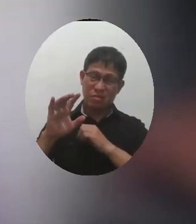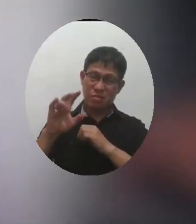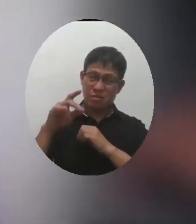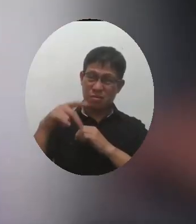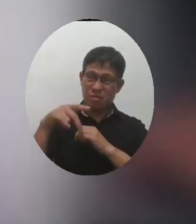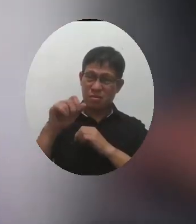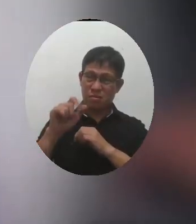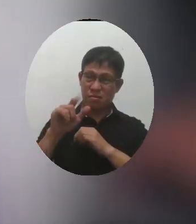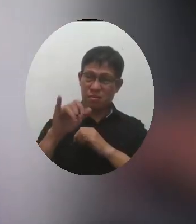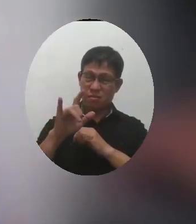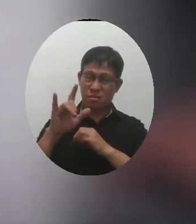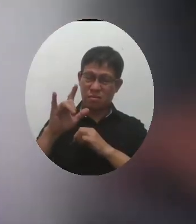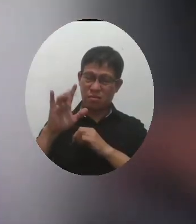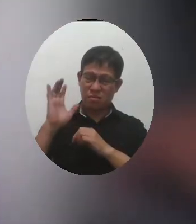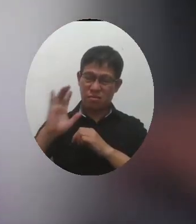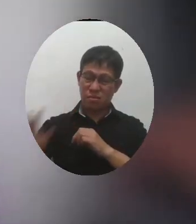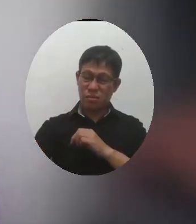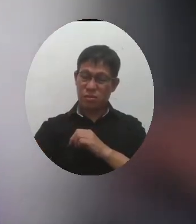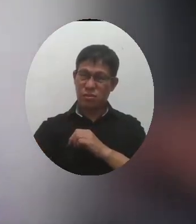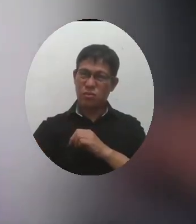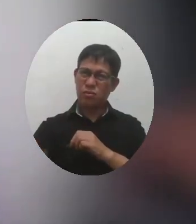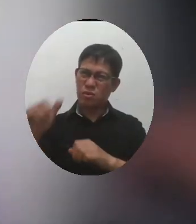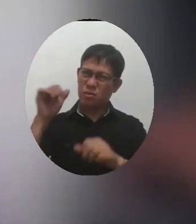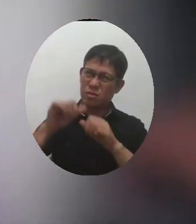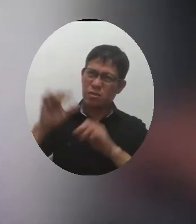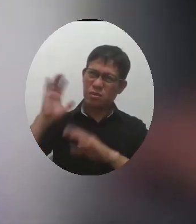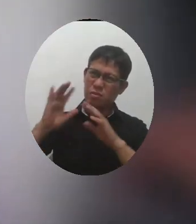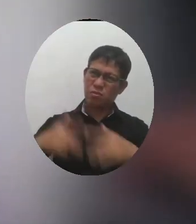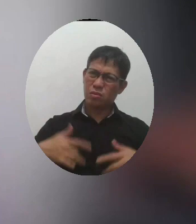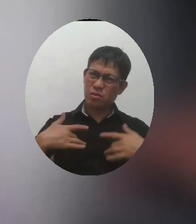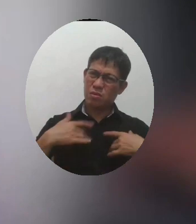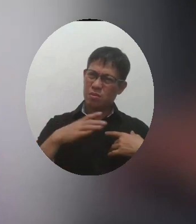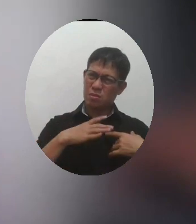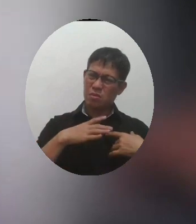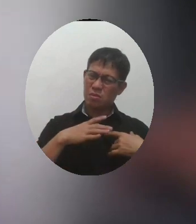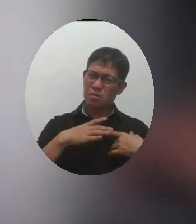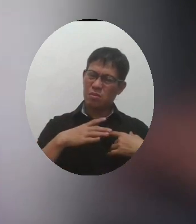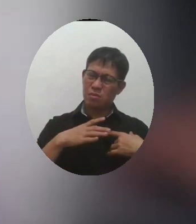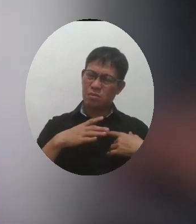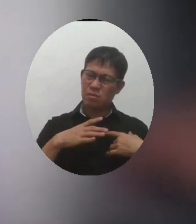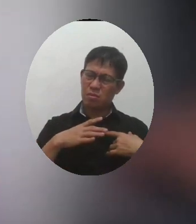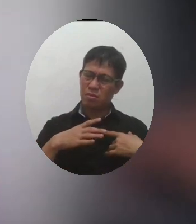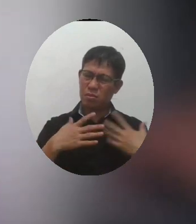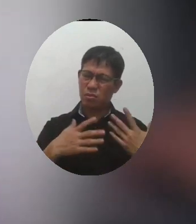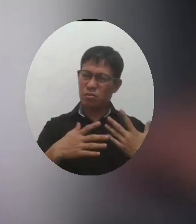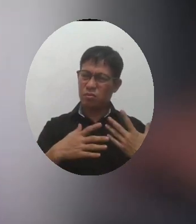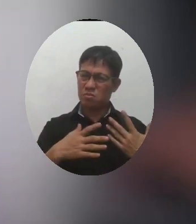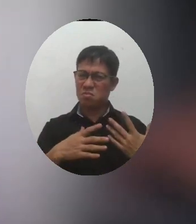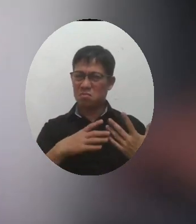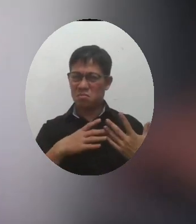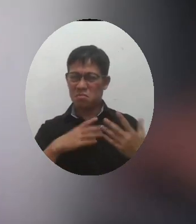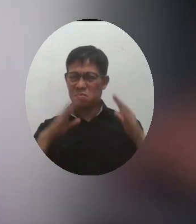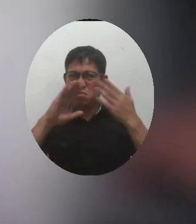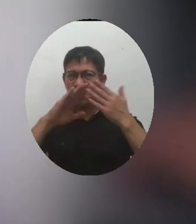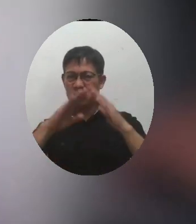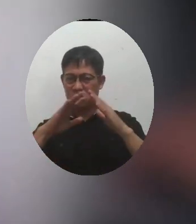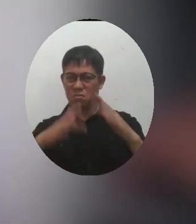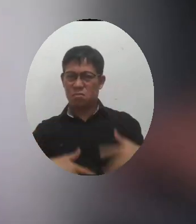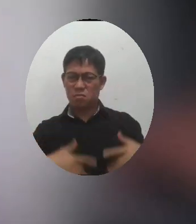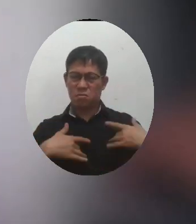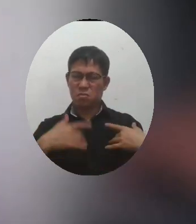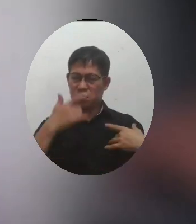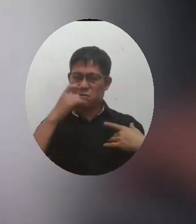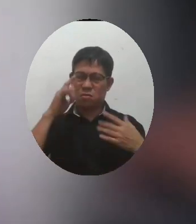Naalala pa rin ni Lolo ang mas maginhawang buhay nila noon. Wala naman silang galit sa puso nila